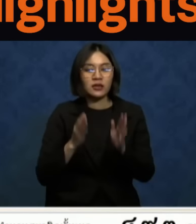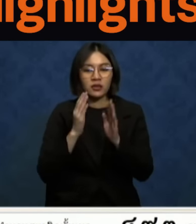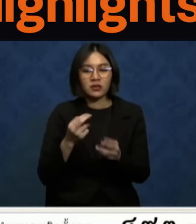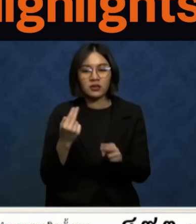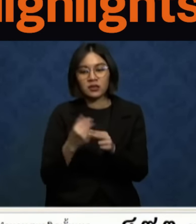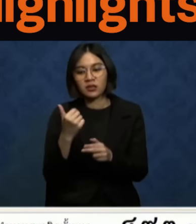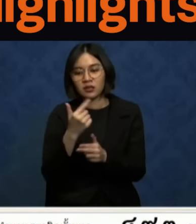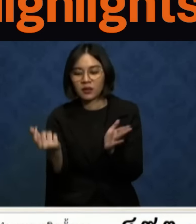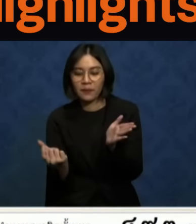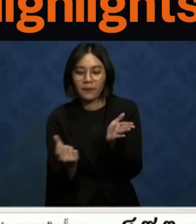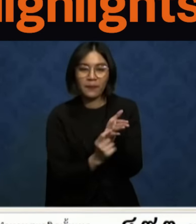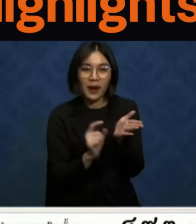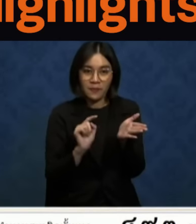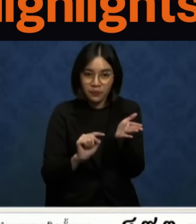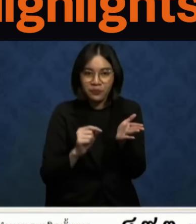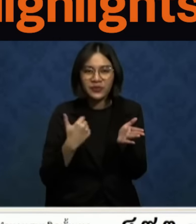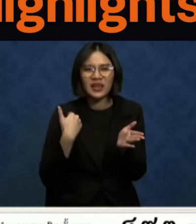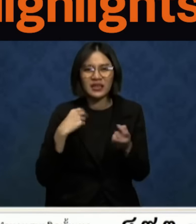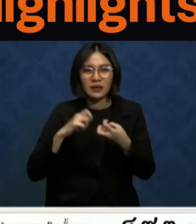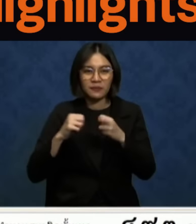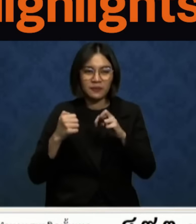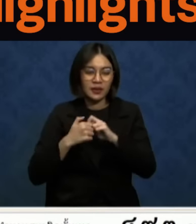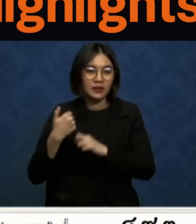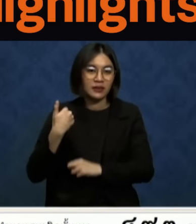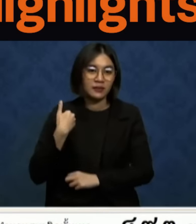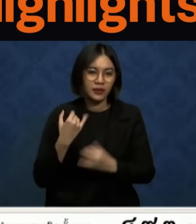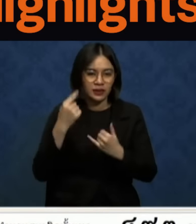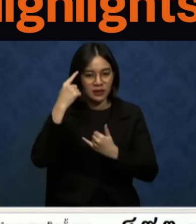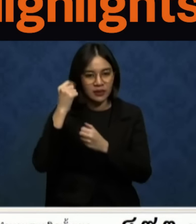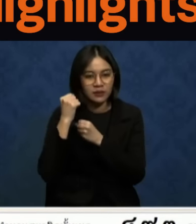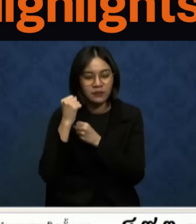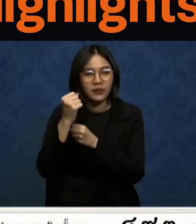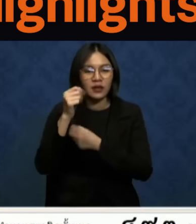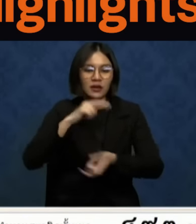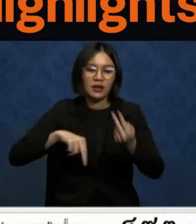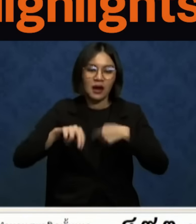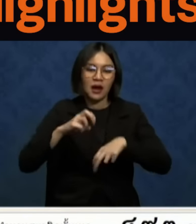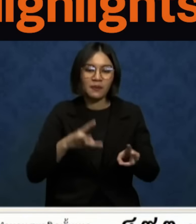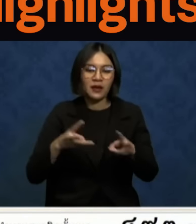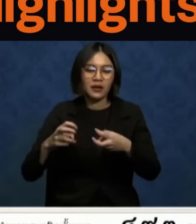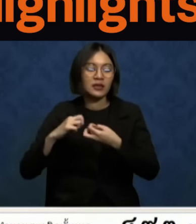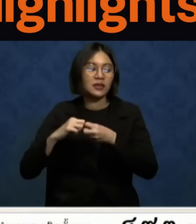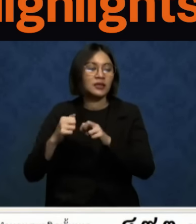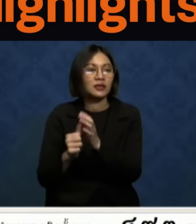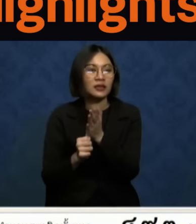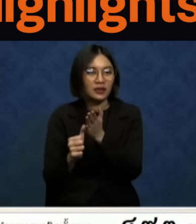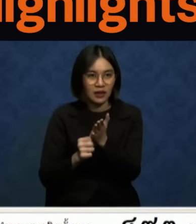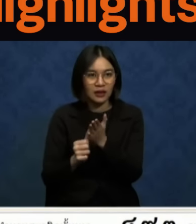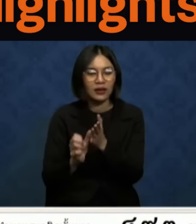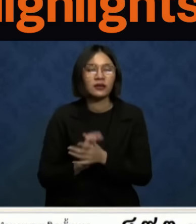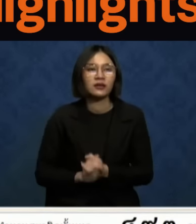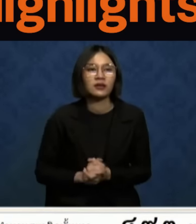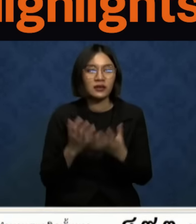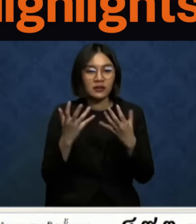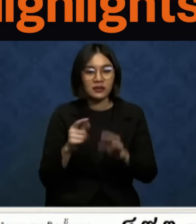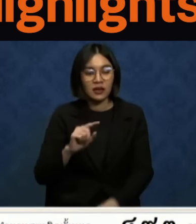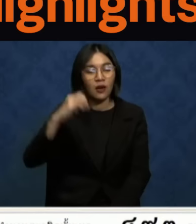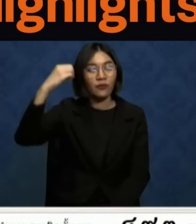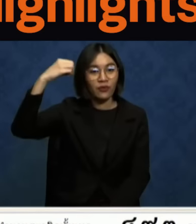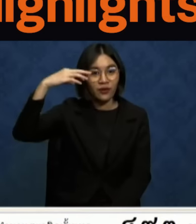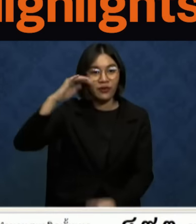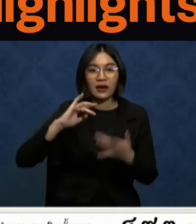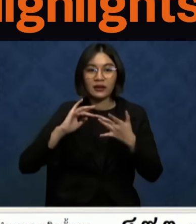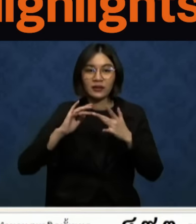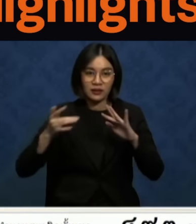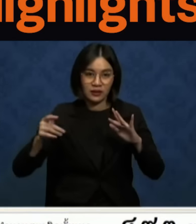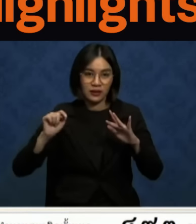าด้วยซ้ำซึ่งเรื่องนี้ก็ยังเป็นปัญหาอยู่ที่เราก็พยายามที่จะหาทางออกแล้วก็แก้ไขปัญหานอกจากนั้นนอกจากไฟฟ้านอกจากอินเทอร์เน็ต